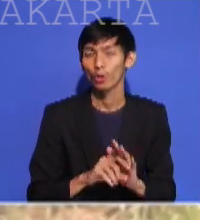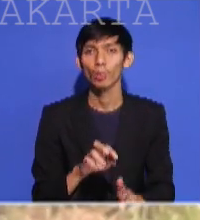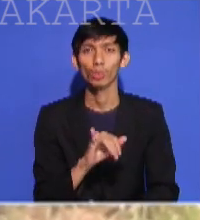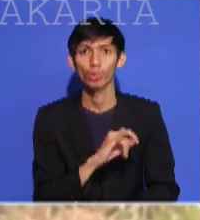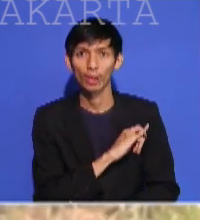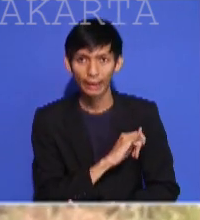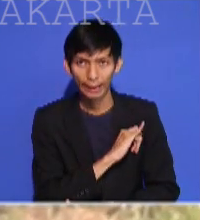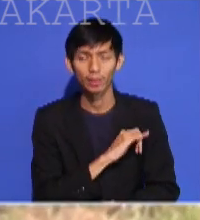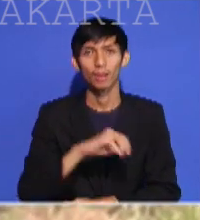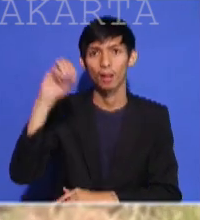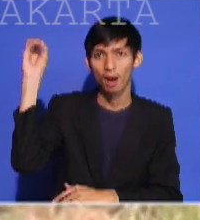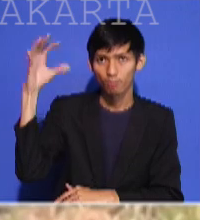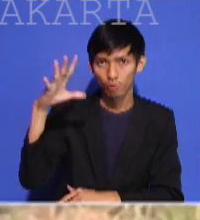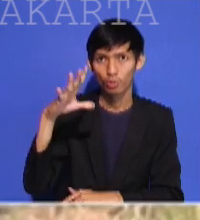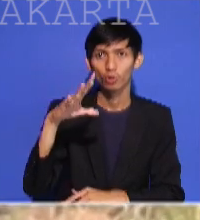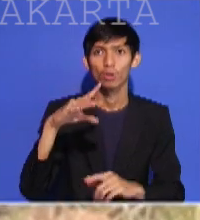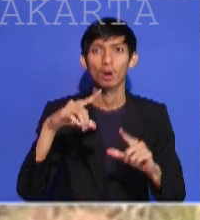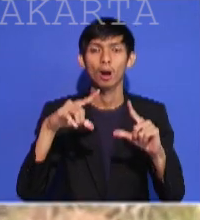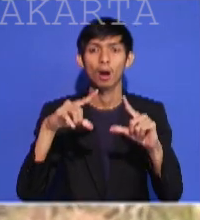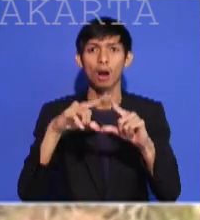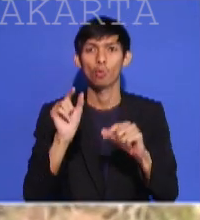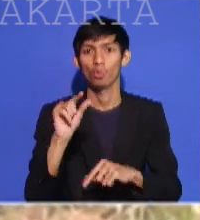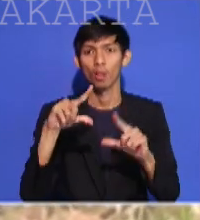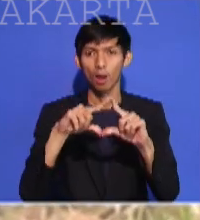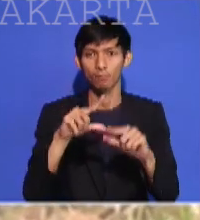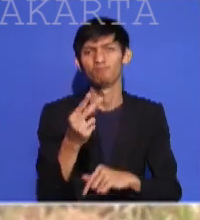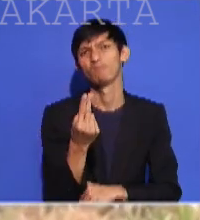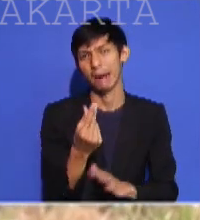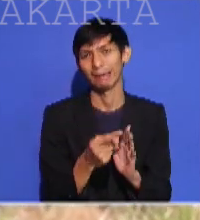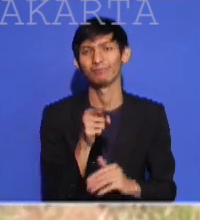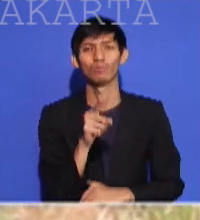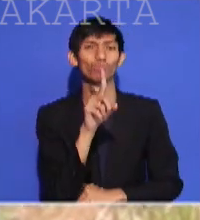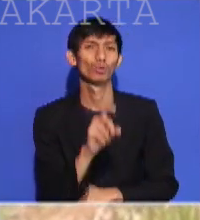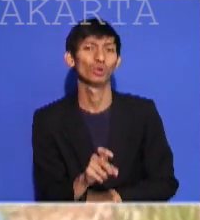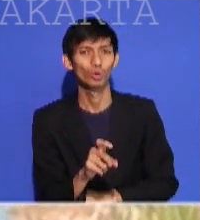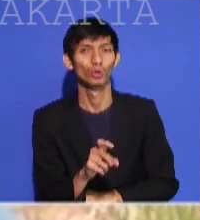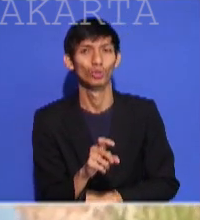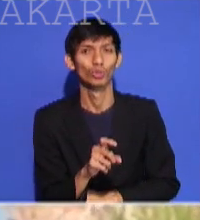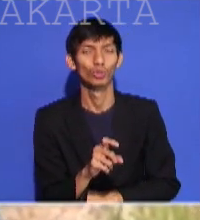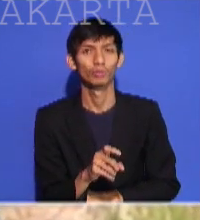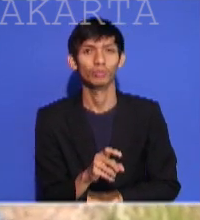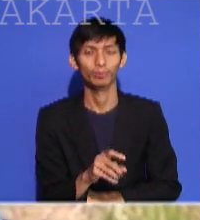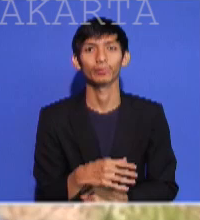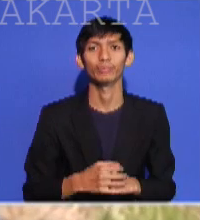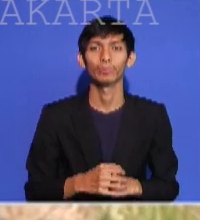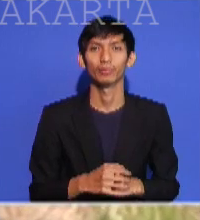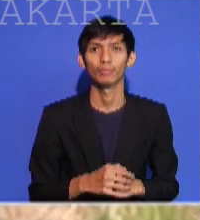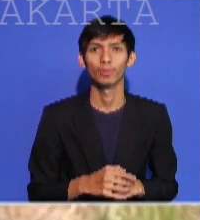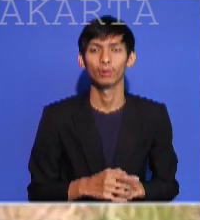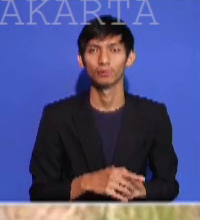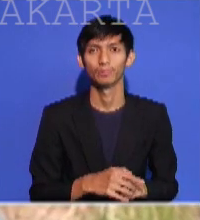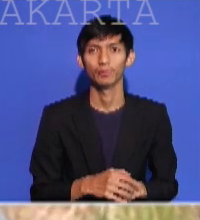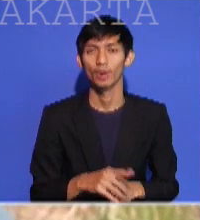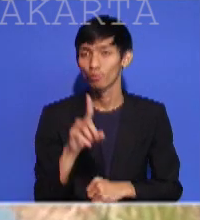sama aula. Minimal itu yang dipetahaken warga terkait dengan kebutuhan